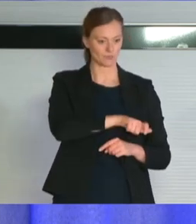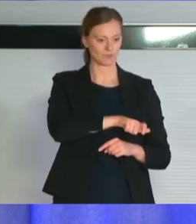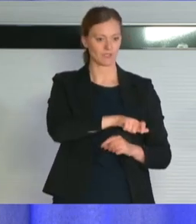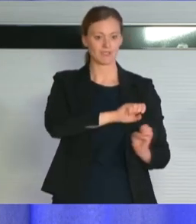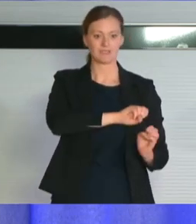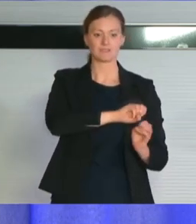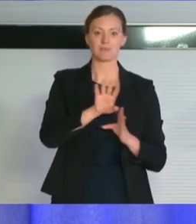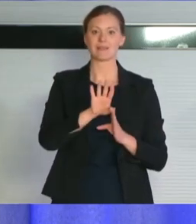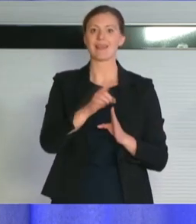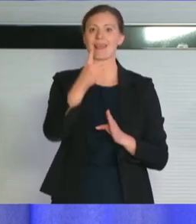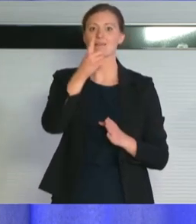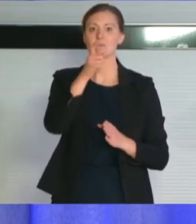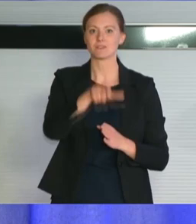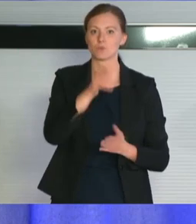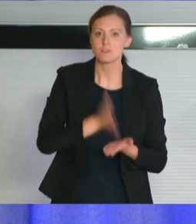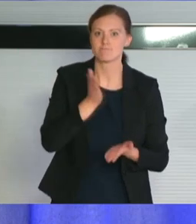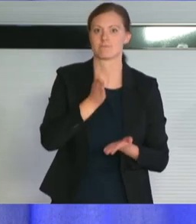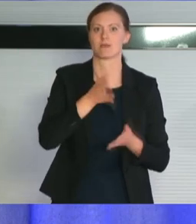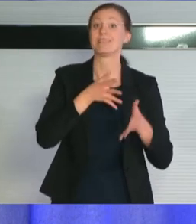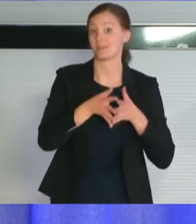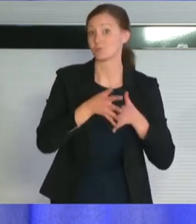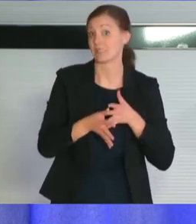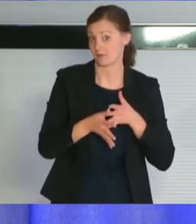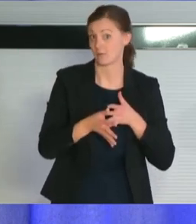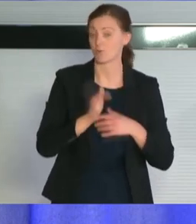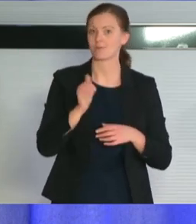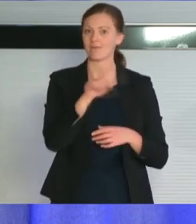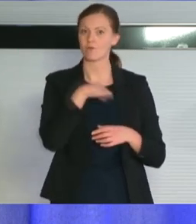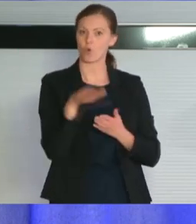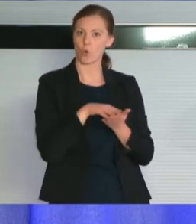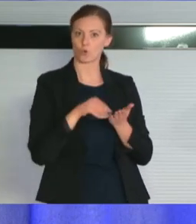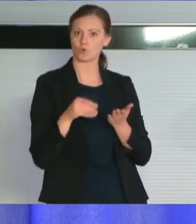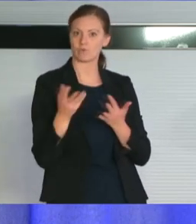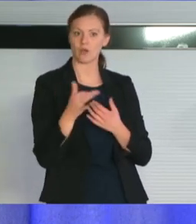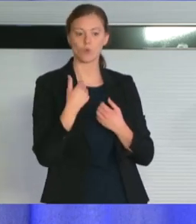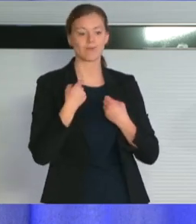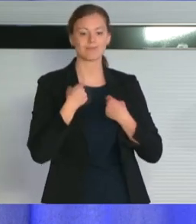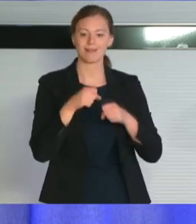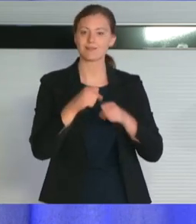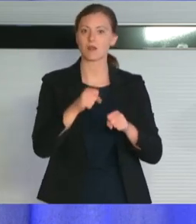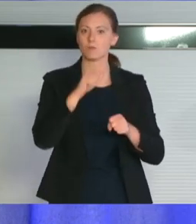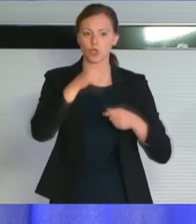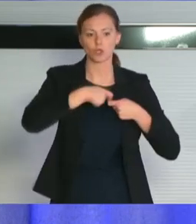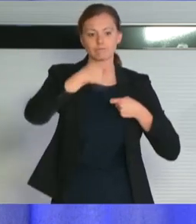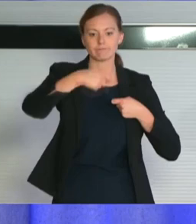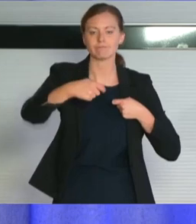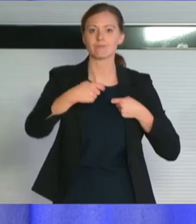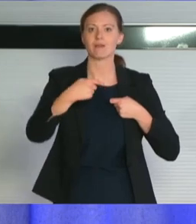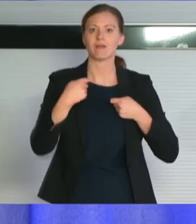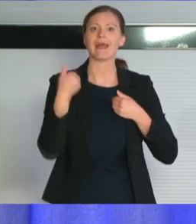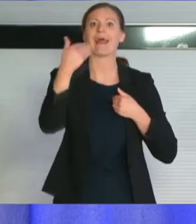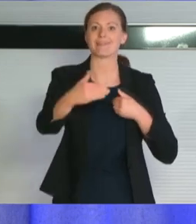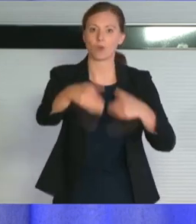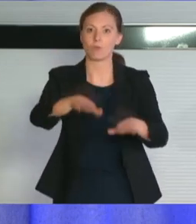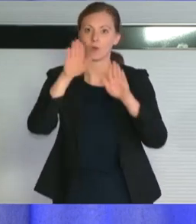mer enn én person i gjennomsnitt. Derfor har vi konkludert med at tiltakene må videreføres til over påske til og